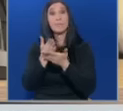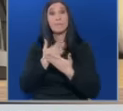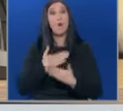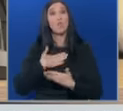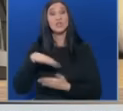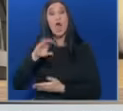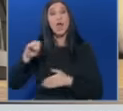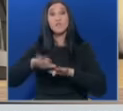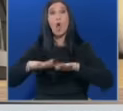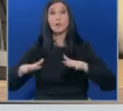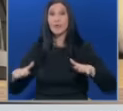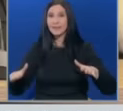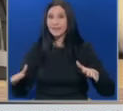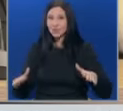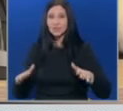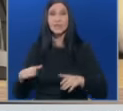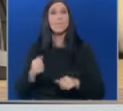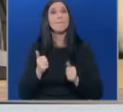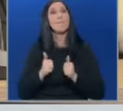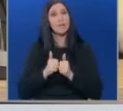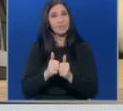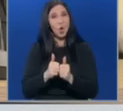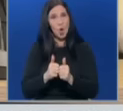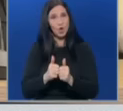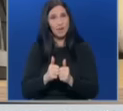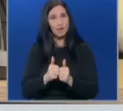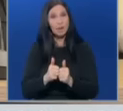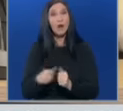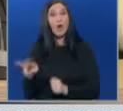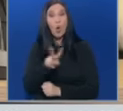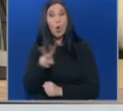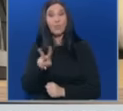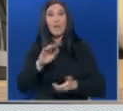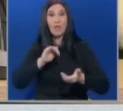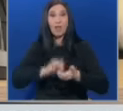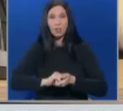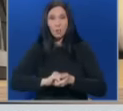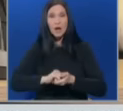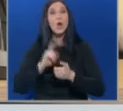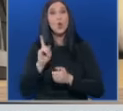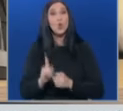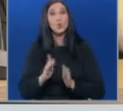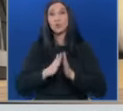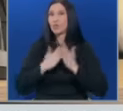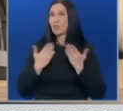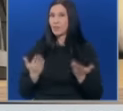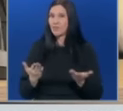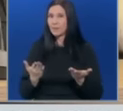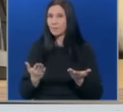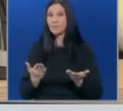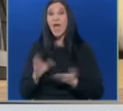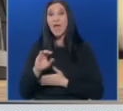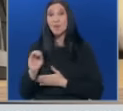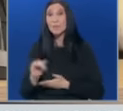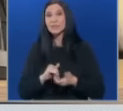нашите евроатлантически партньори, от двата клуба, които членува